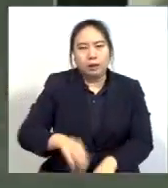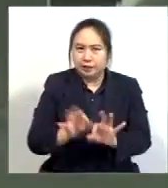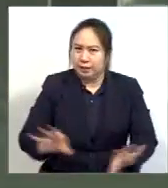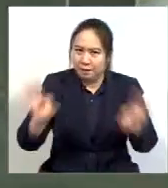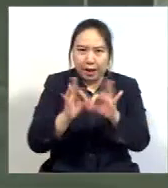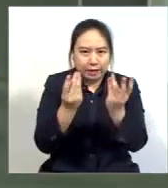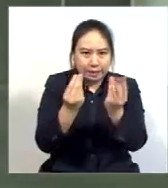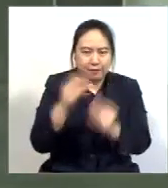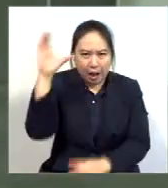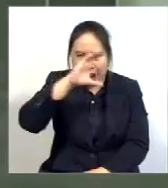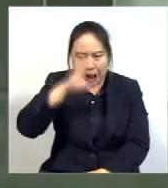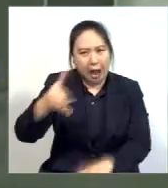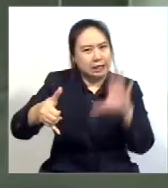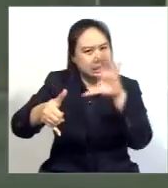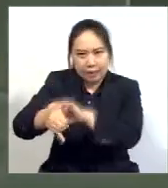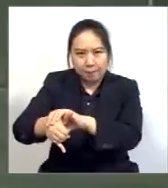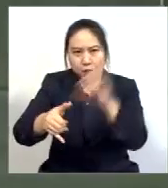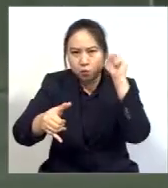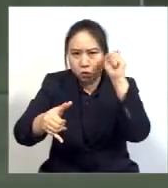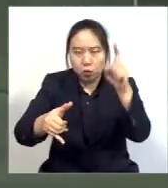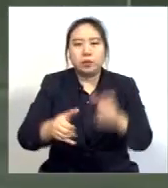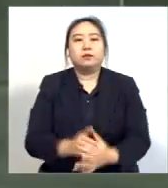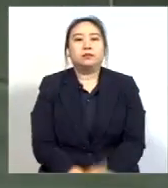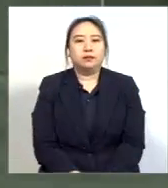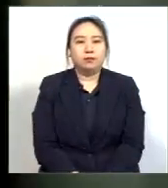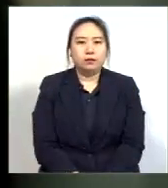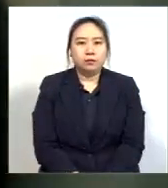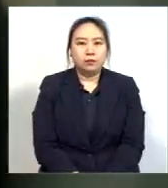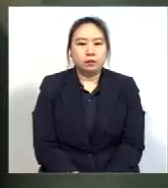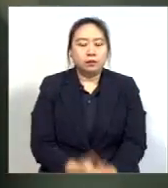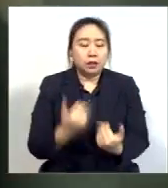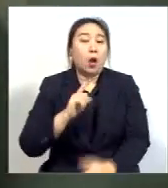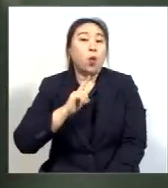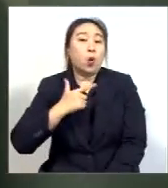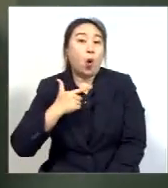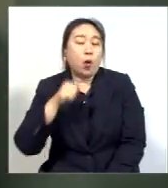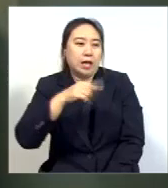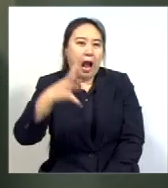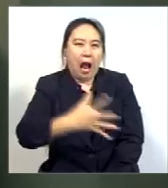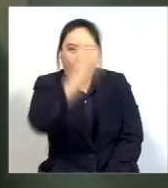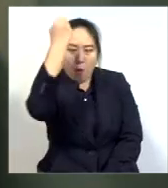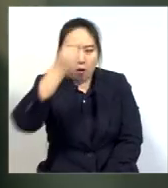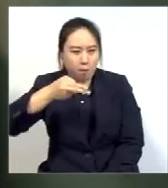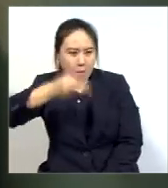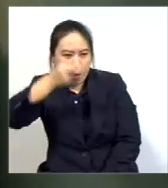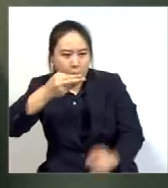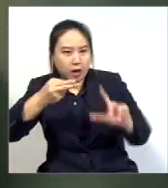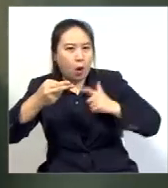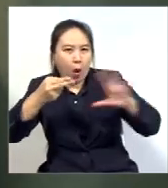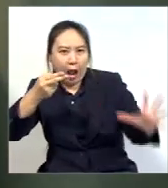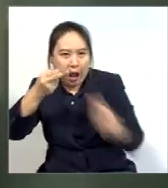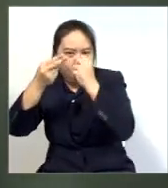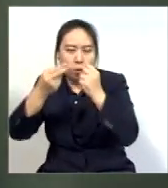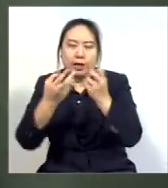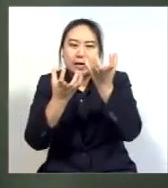ให้เร่งติดตามตัวคนร้ายที่ก่อเหตุมาให้ได้โดยเร็วที่สุดค่ะส่วนทองที่คนร้ายได้ไปจากการปล้นครั้งนี้20กว่าบา